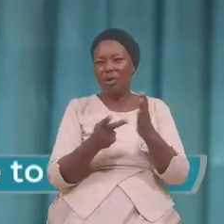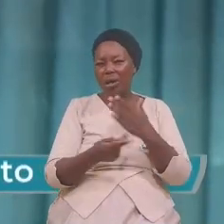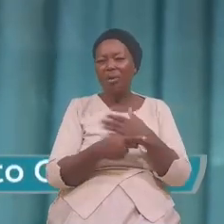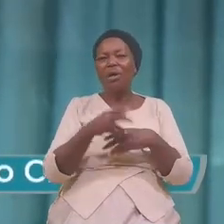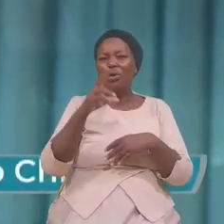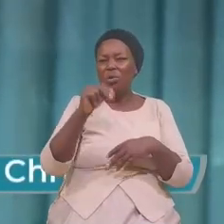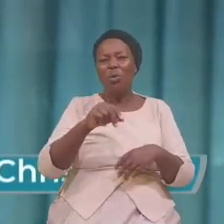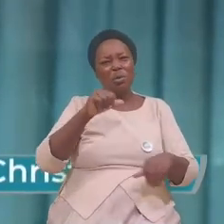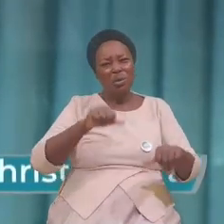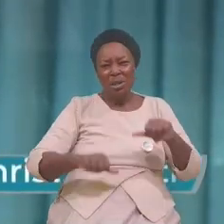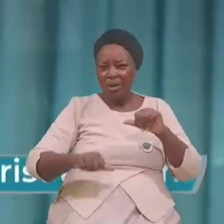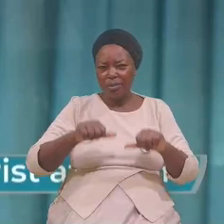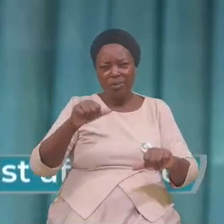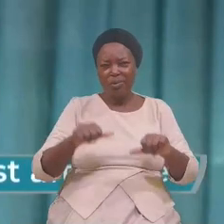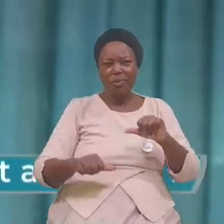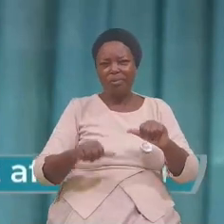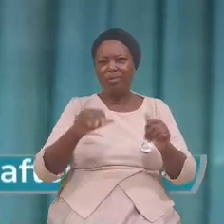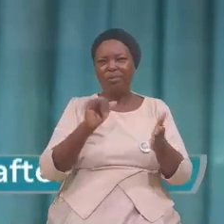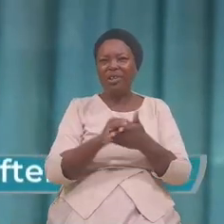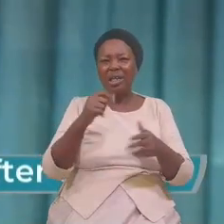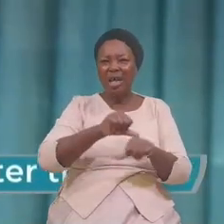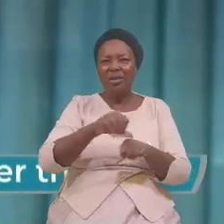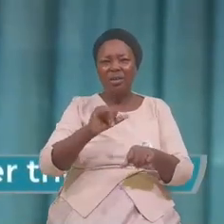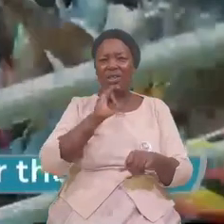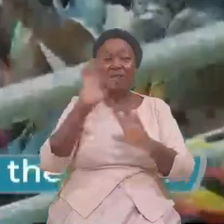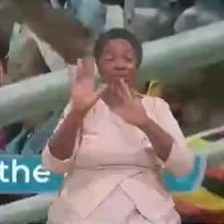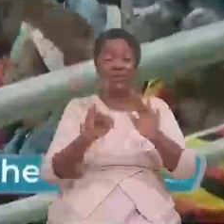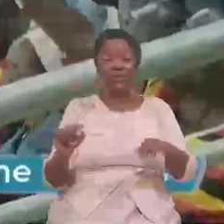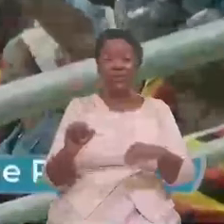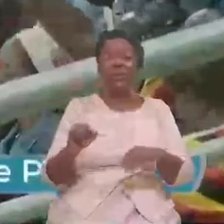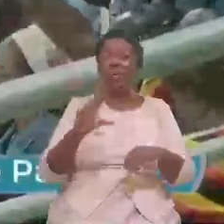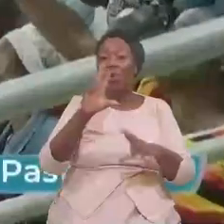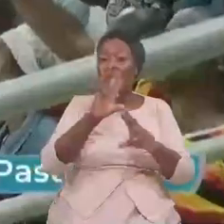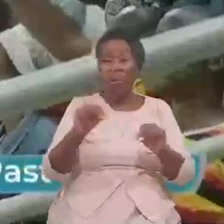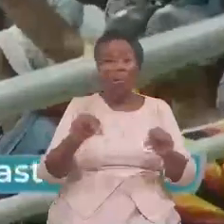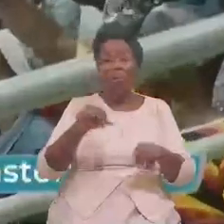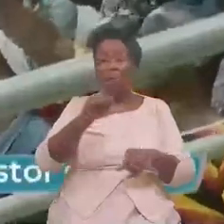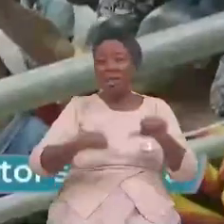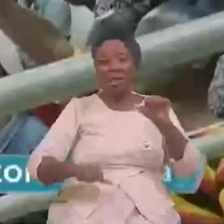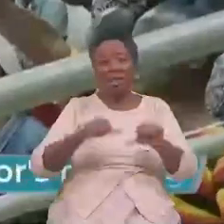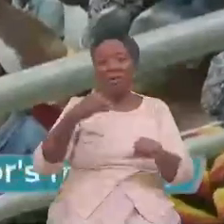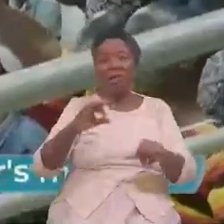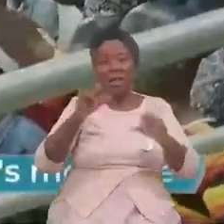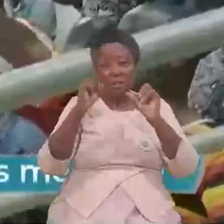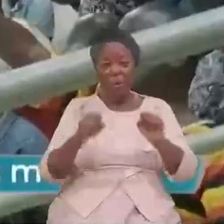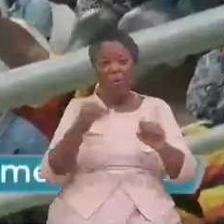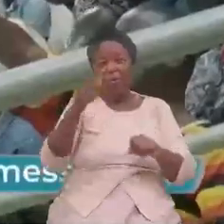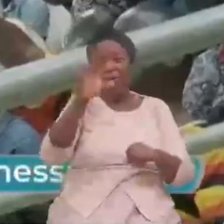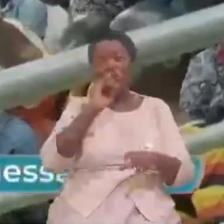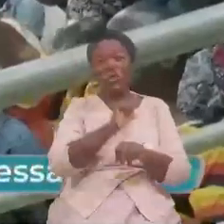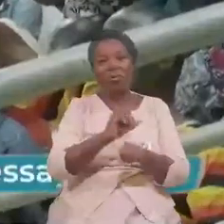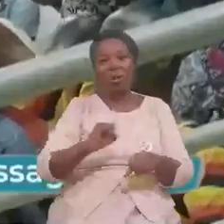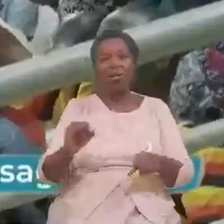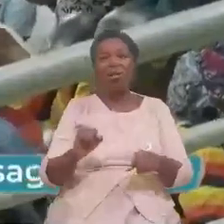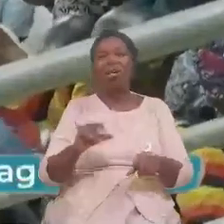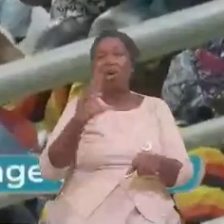doute. Que l'onction coule. Il n'y a pas de doute que la puissance de Dieu agit. Il n'y a